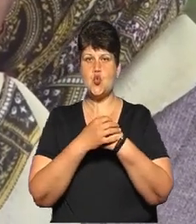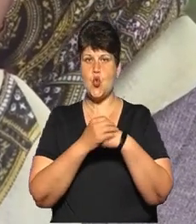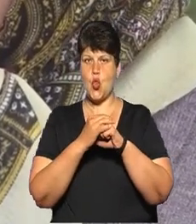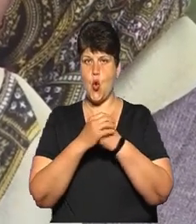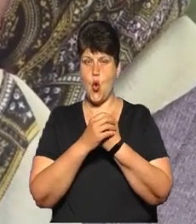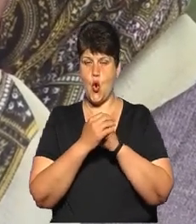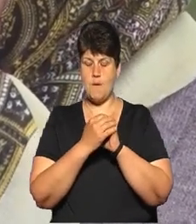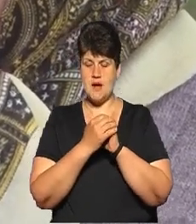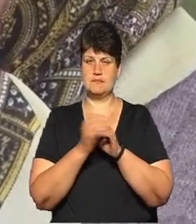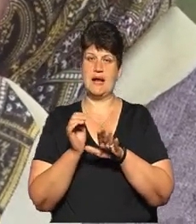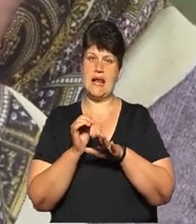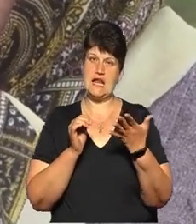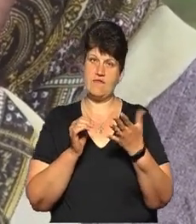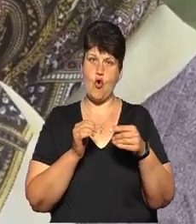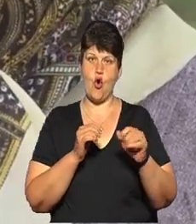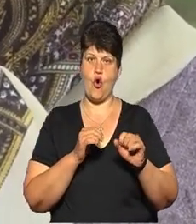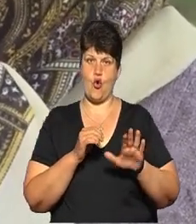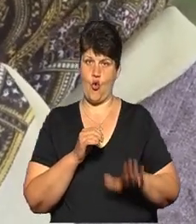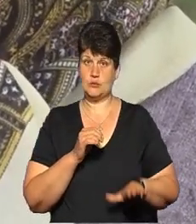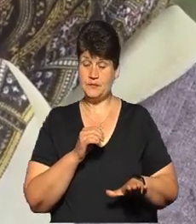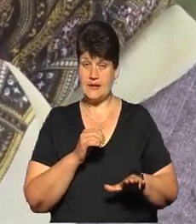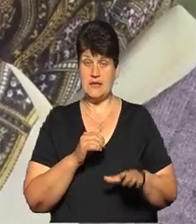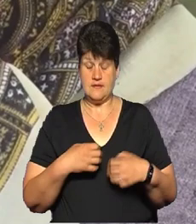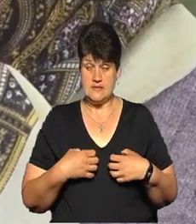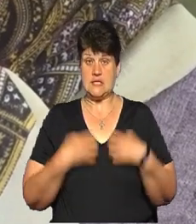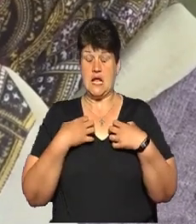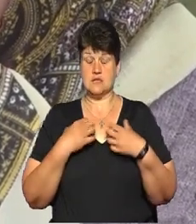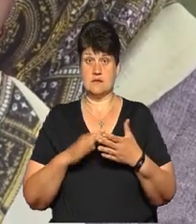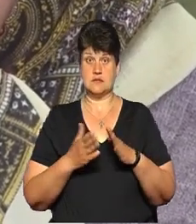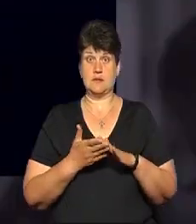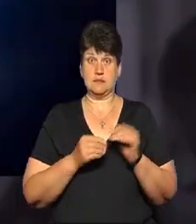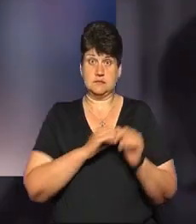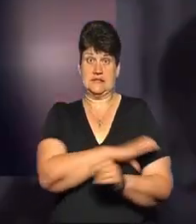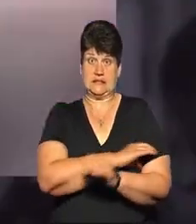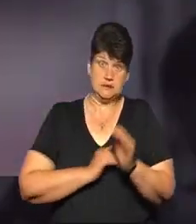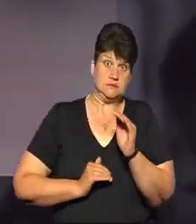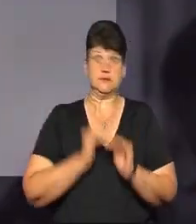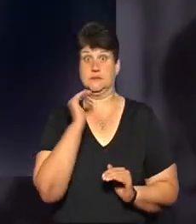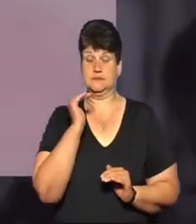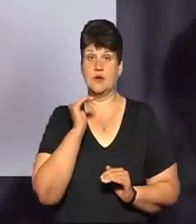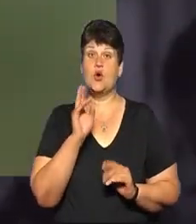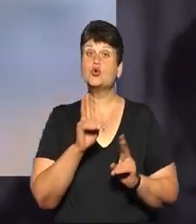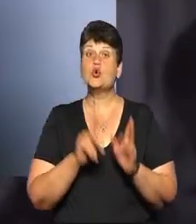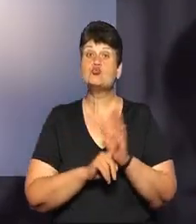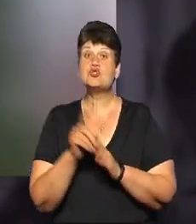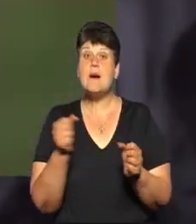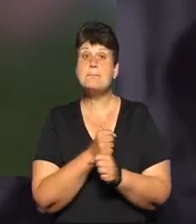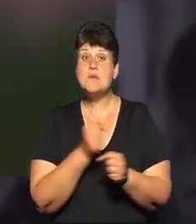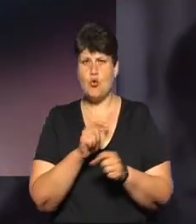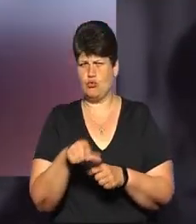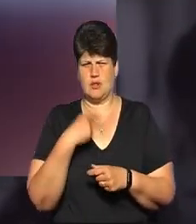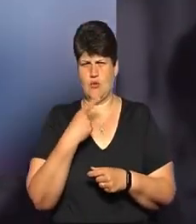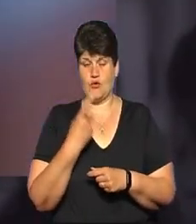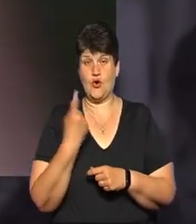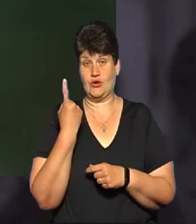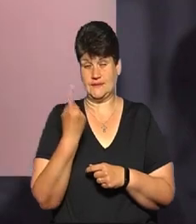лівого коліна. Внаслідок стресової ситуації піднявся тиск. Хто розпочав бійку, люди не кажуть. Одна з вірянок